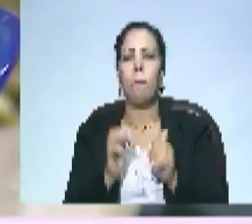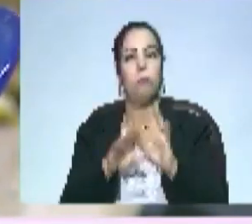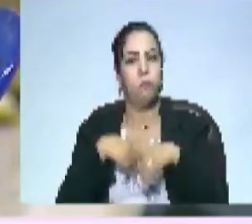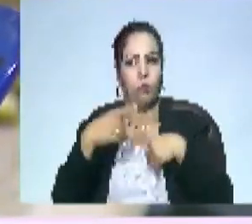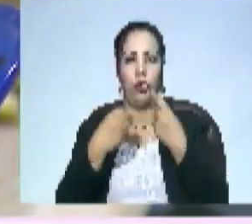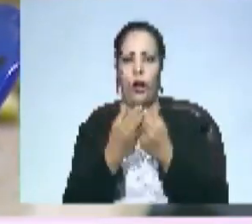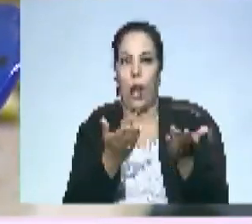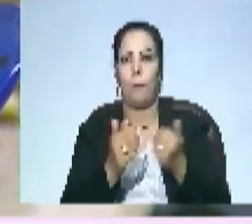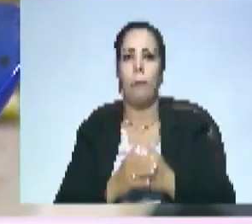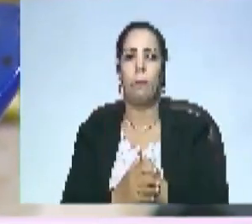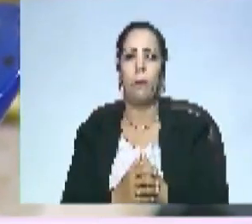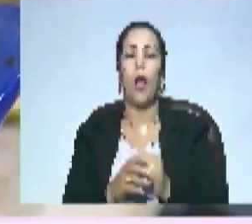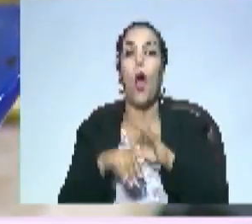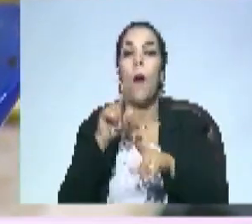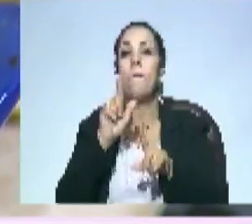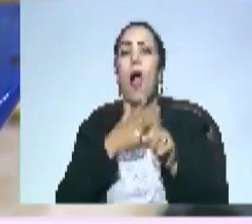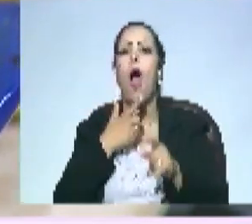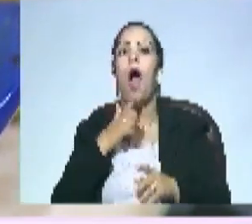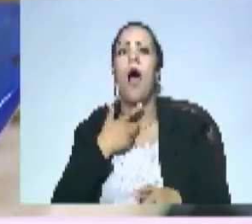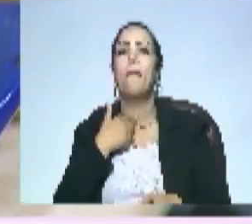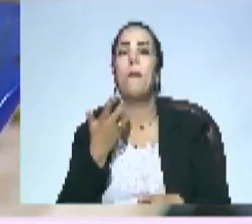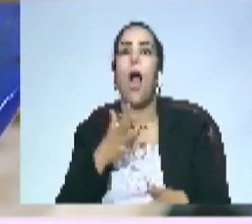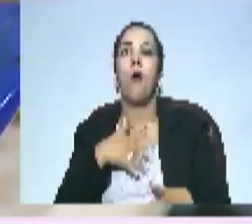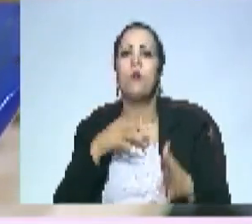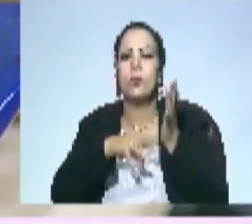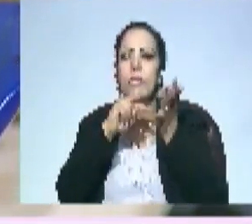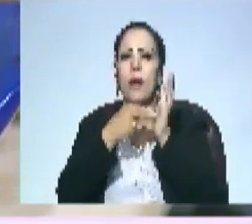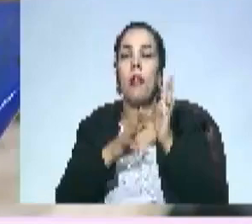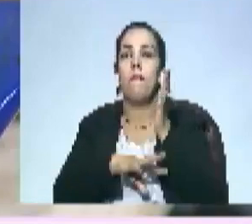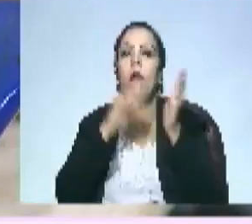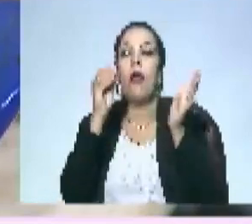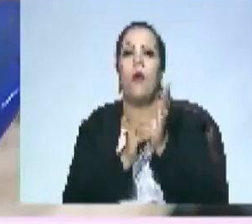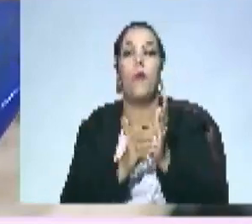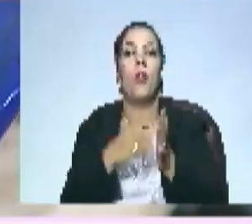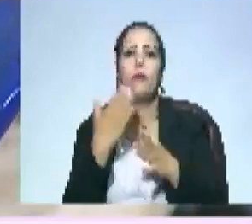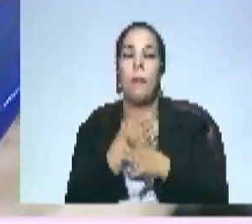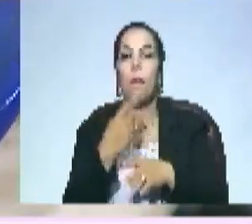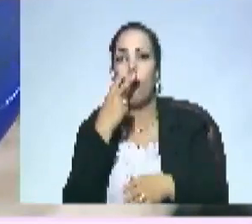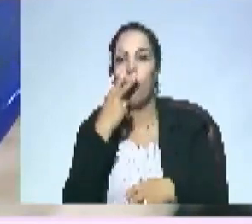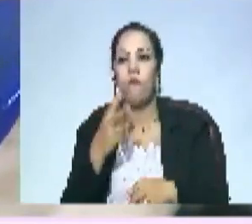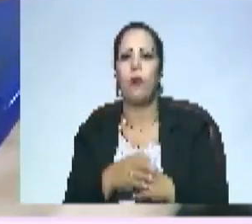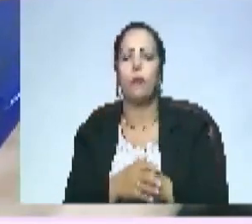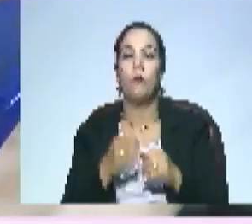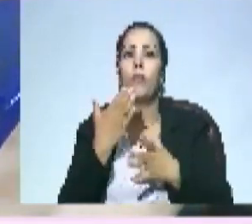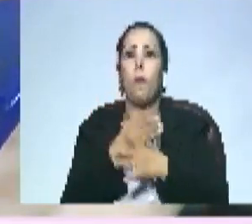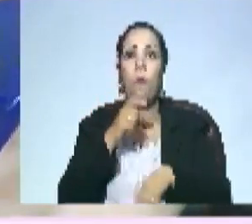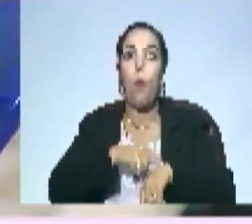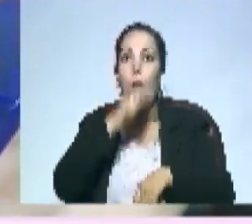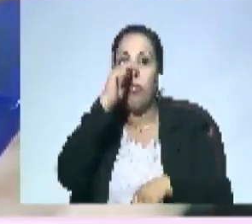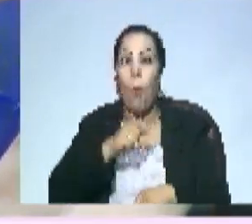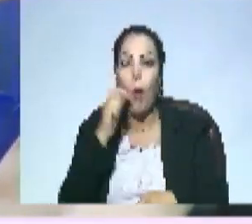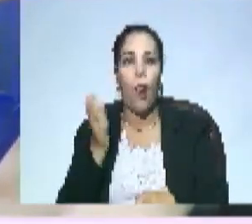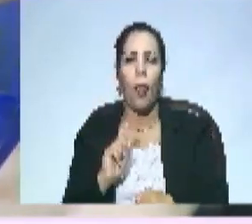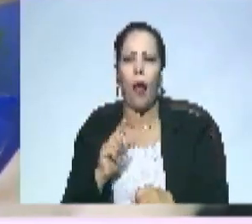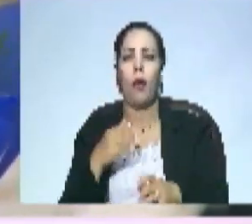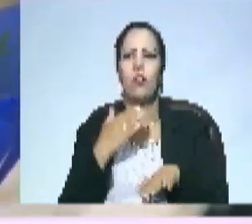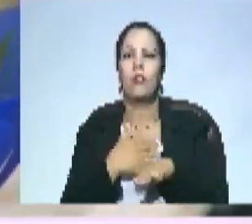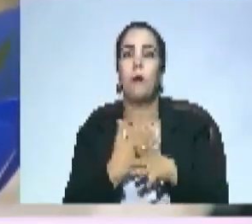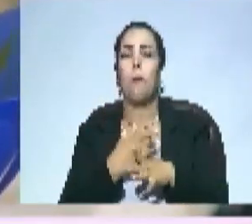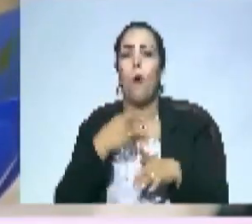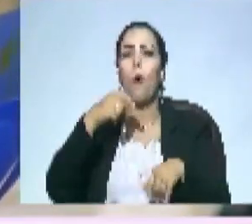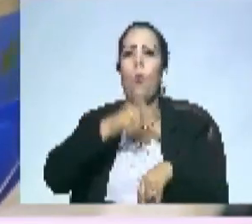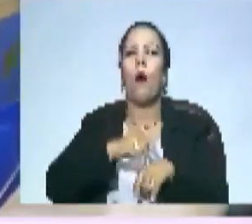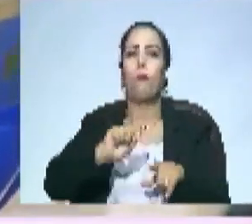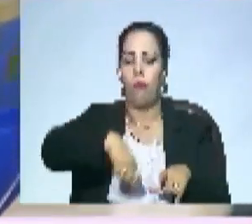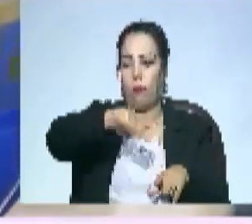ماشي انا بس حبيت اعملها في الاول يعني عشان يبقى ايه هي تاخد وقت يعني قد ايه يا شيف كده عشان وقت التعصيج